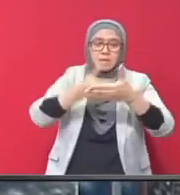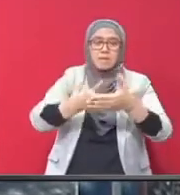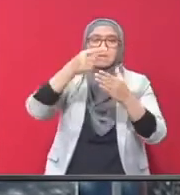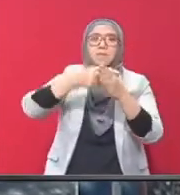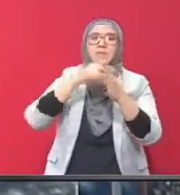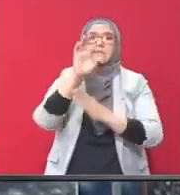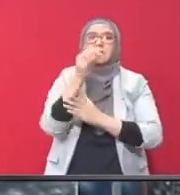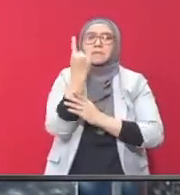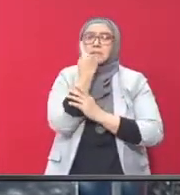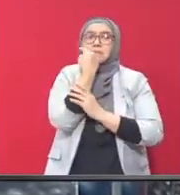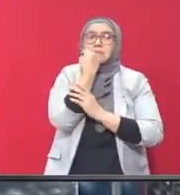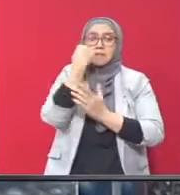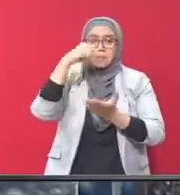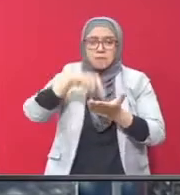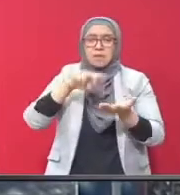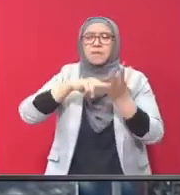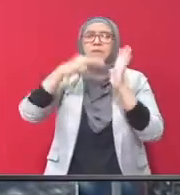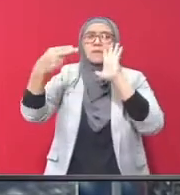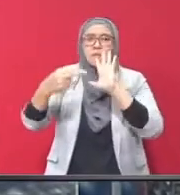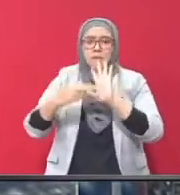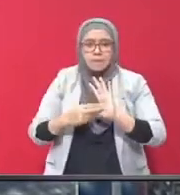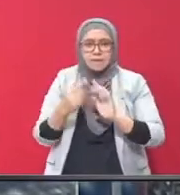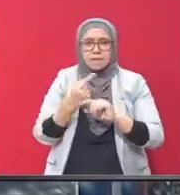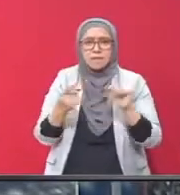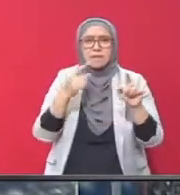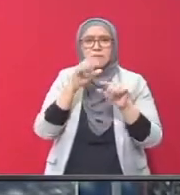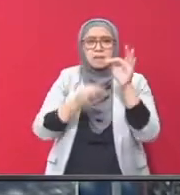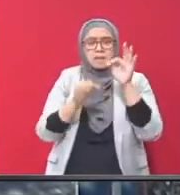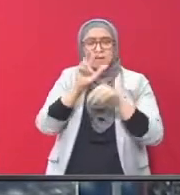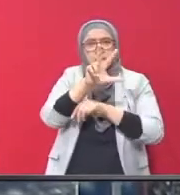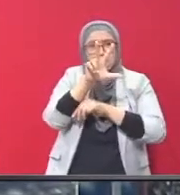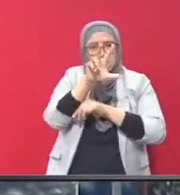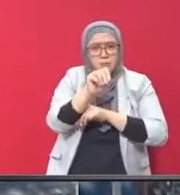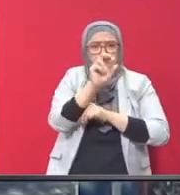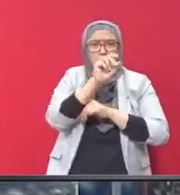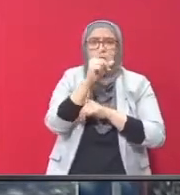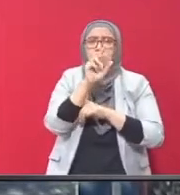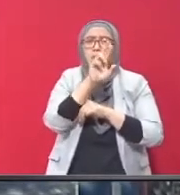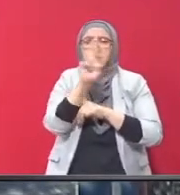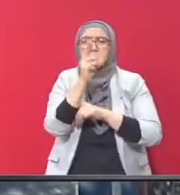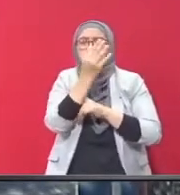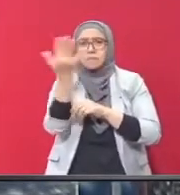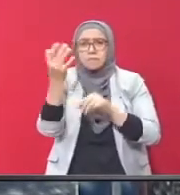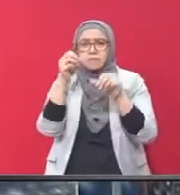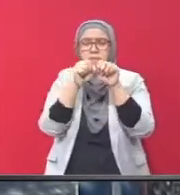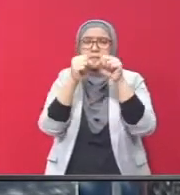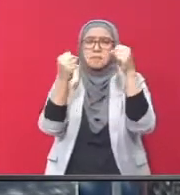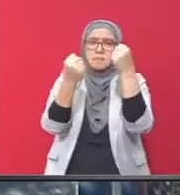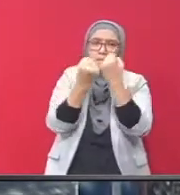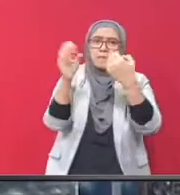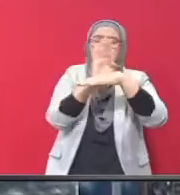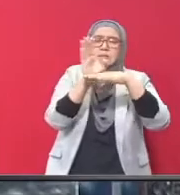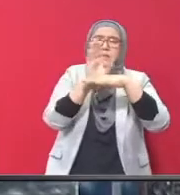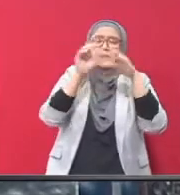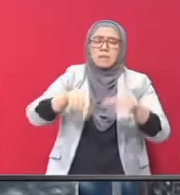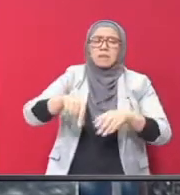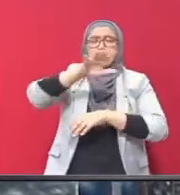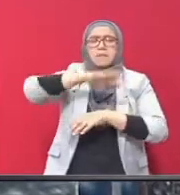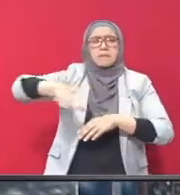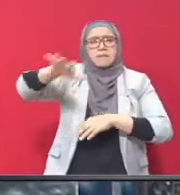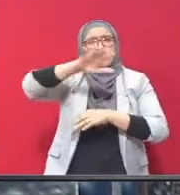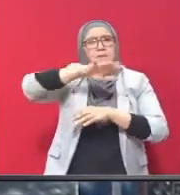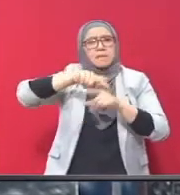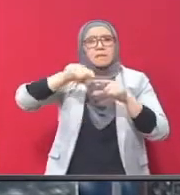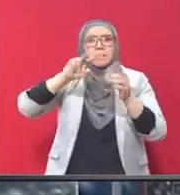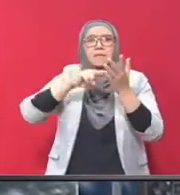September bau-bau ini bermakna bahwa kalau 30400 dan plus-minus cara ini di Pura tekan